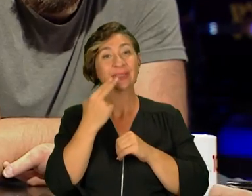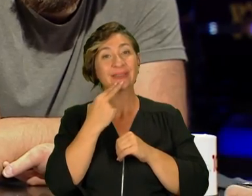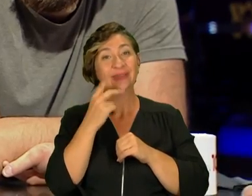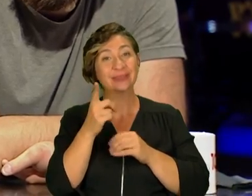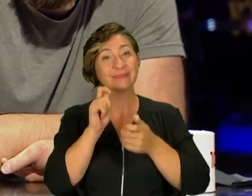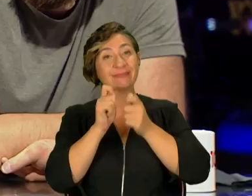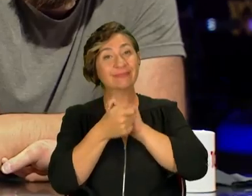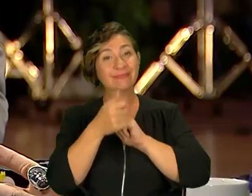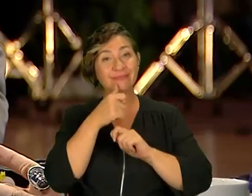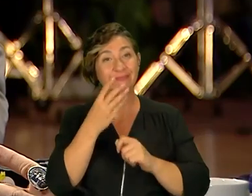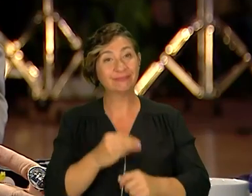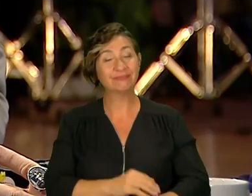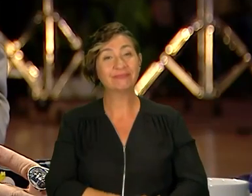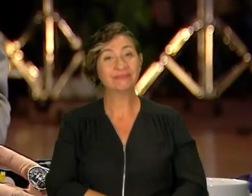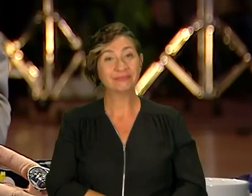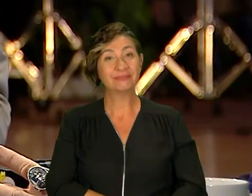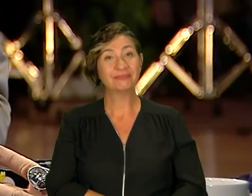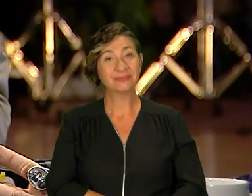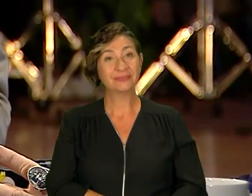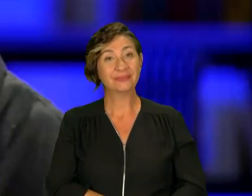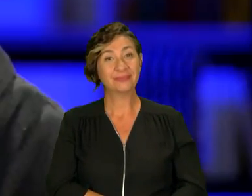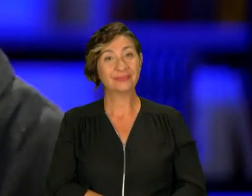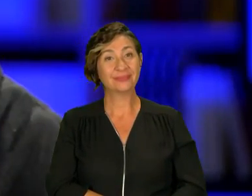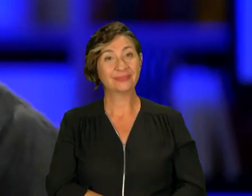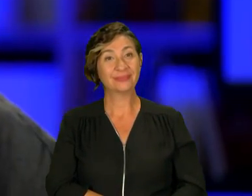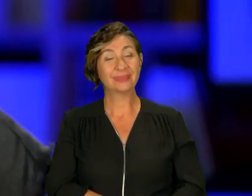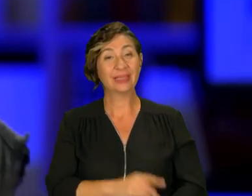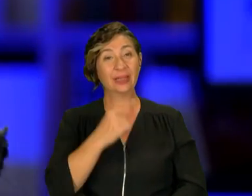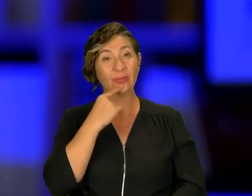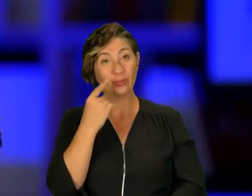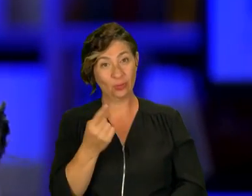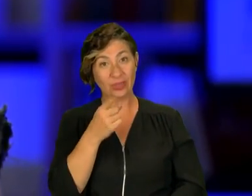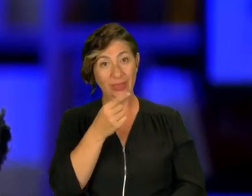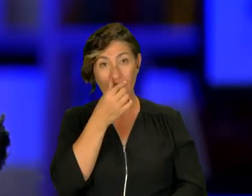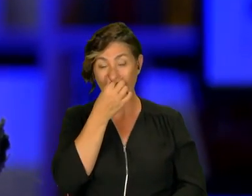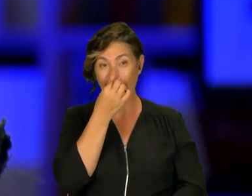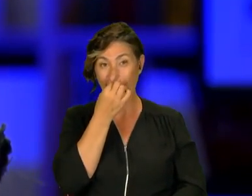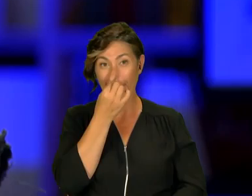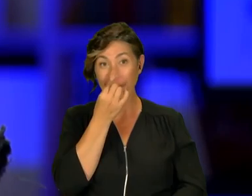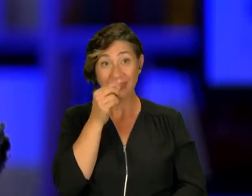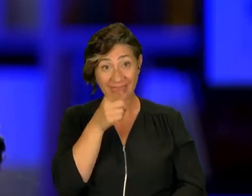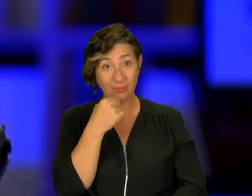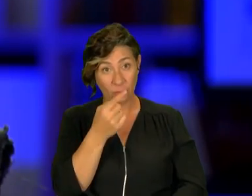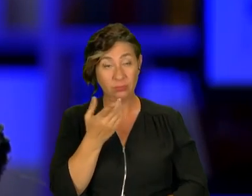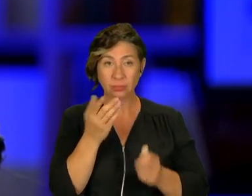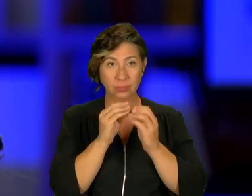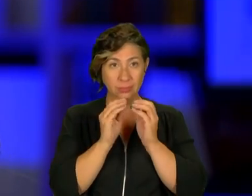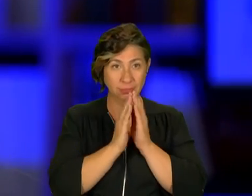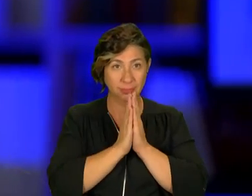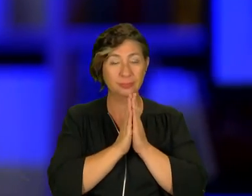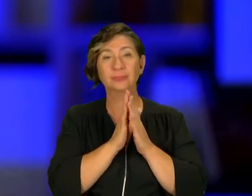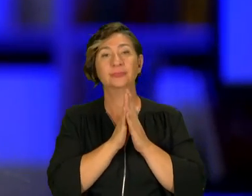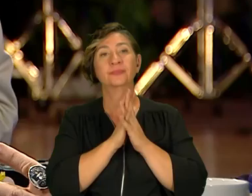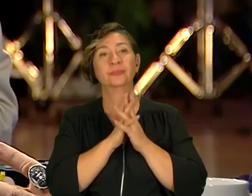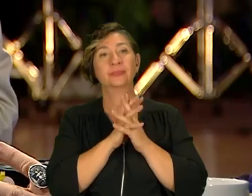Evet. Çok acayip değil mi? Çok acayip aslında. Evet. Şimdi diyorsun ki, sen diye hitap ediyorum. Tabii Mansur tabii. Yoksa. Rica